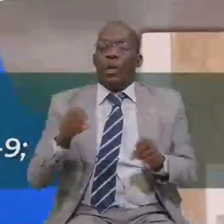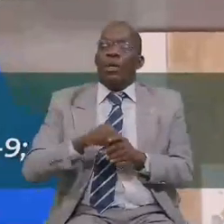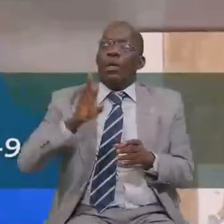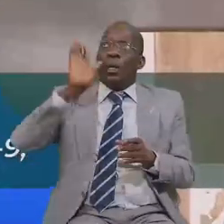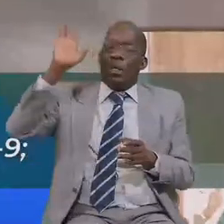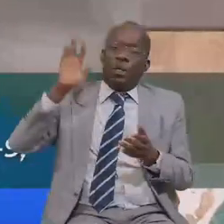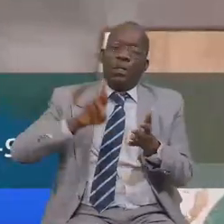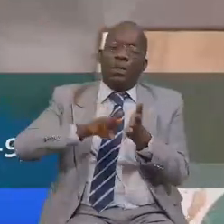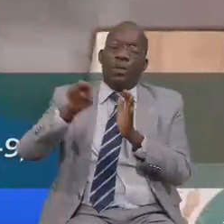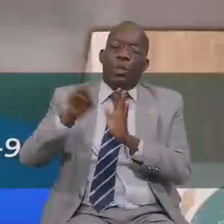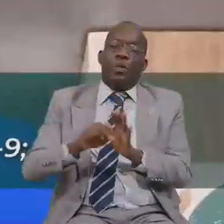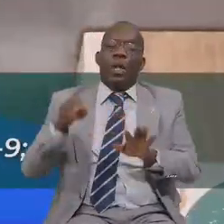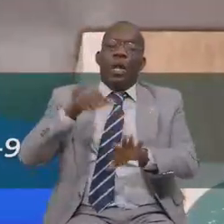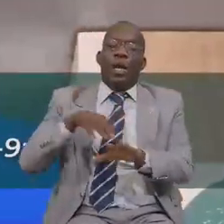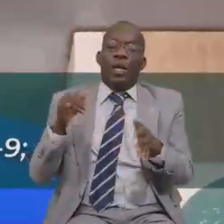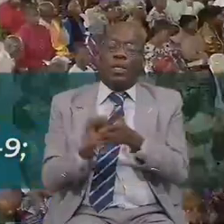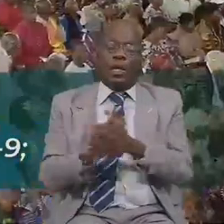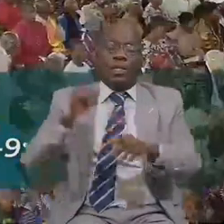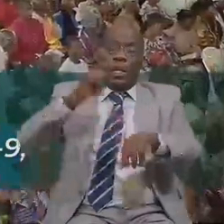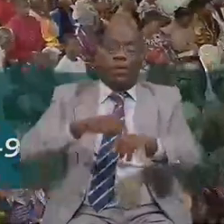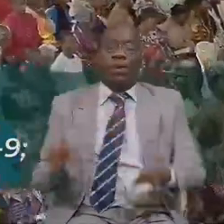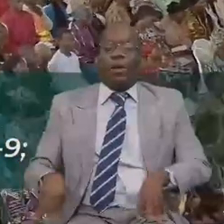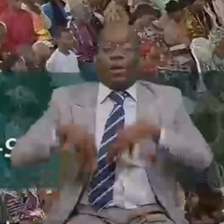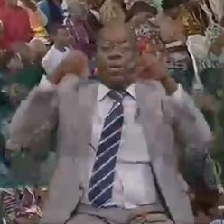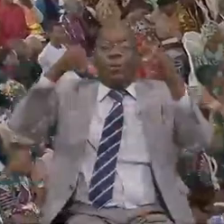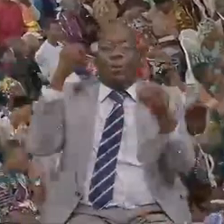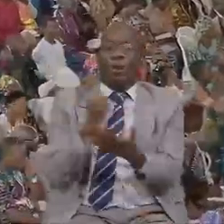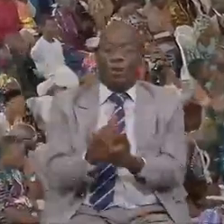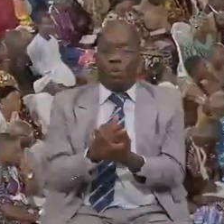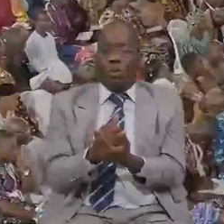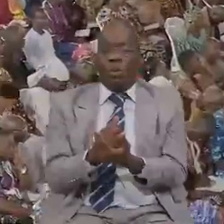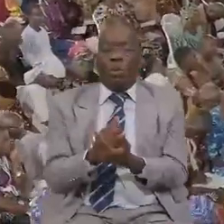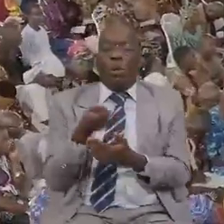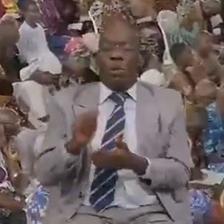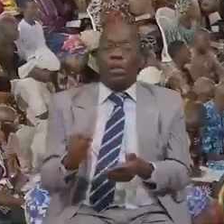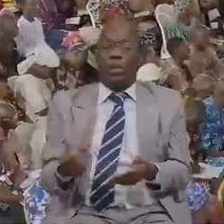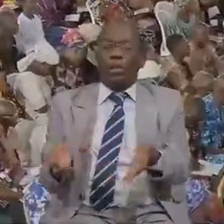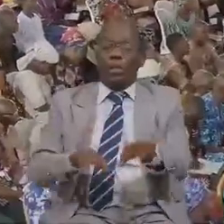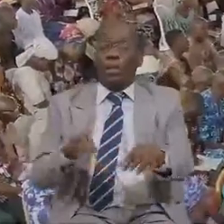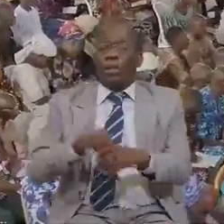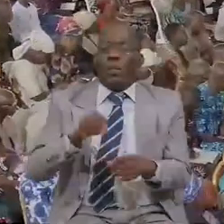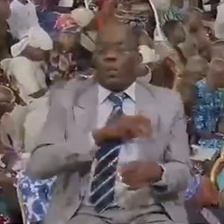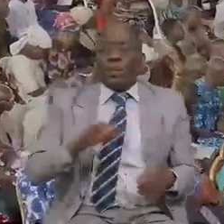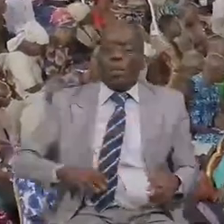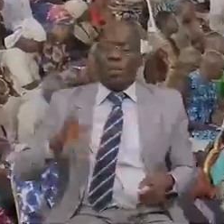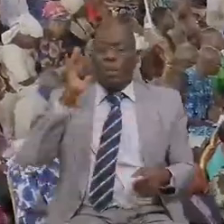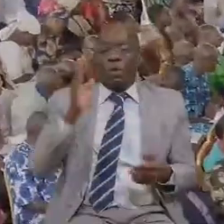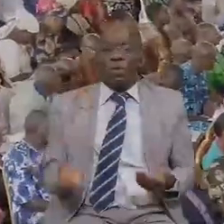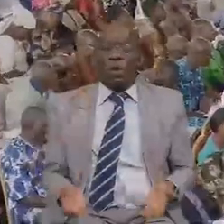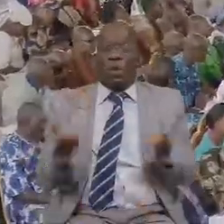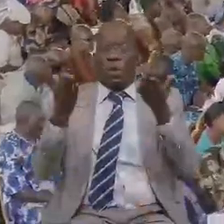En ce moment, l'enlèvement, les morts en Christ ressusciteront.